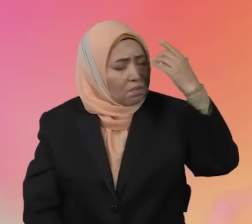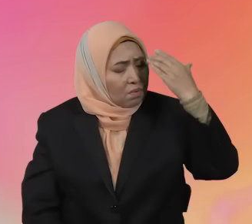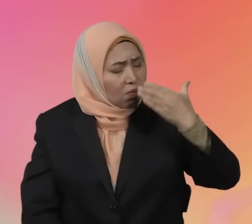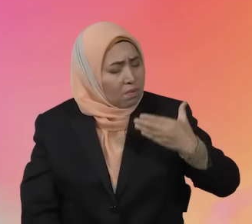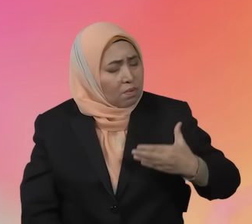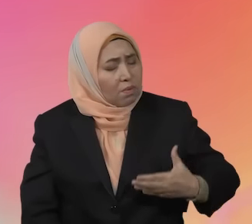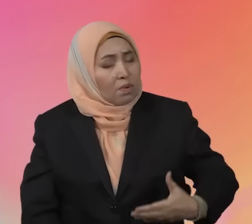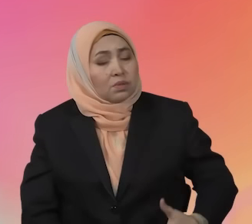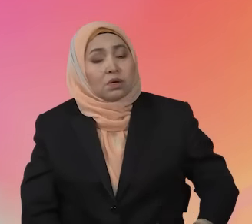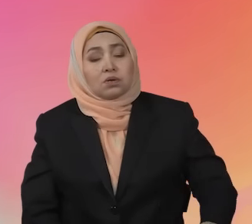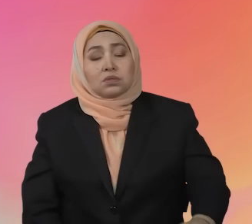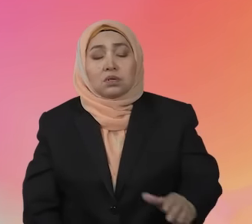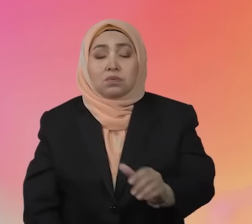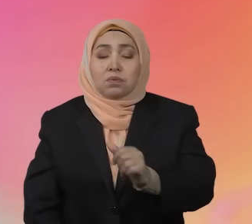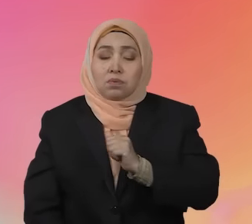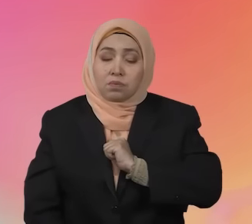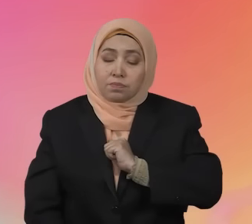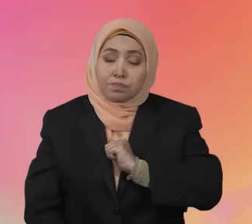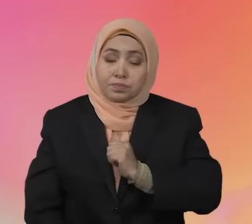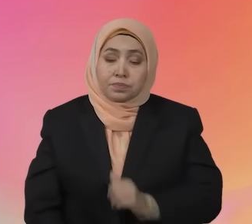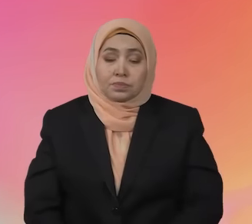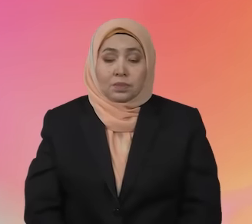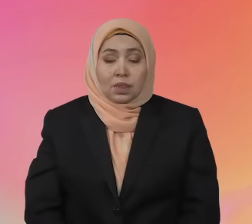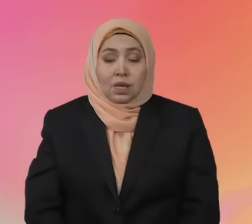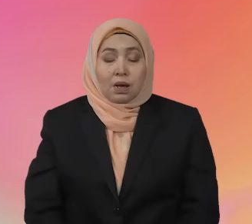anfusihim bil kufr.